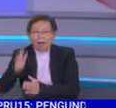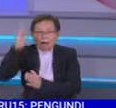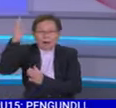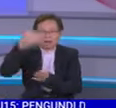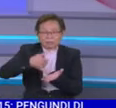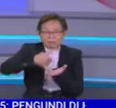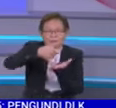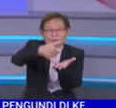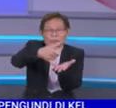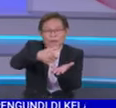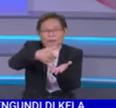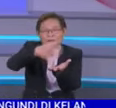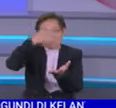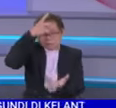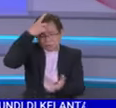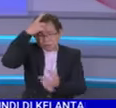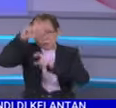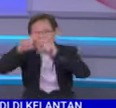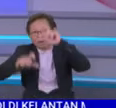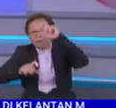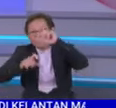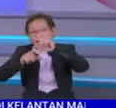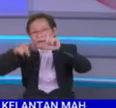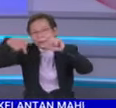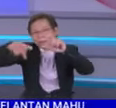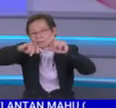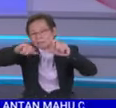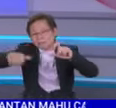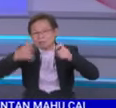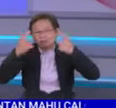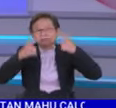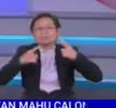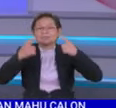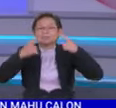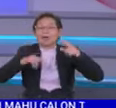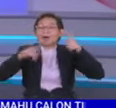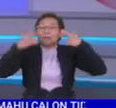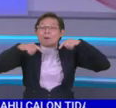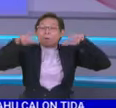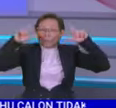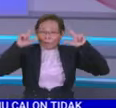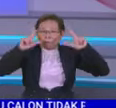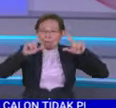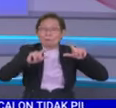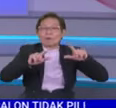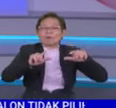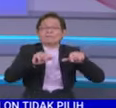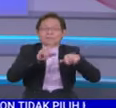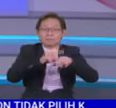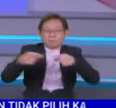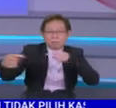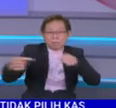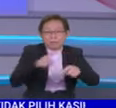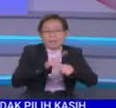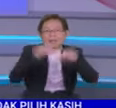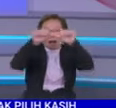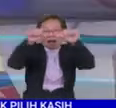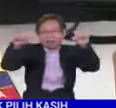memburu trofi Piala Datuk Bandar Petaling Jaya yang menjadi prestij kejohanan ini di Astaka Petaling Jaya.